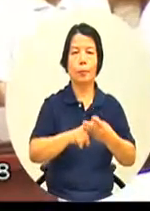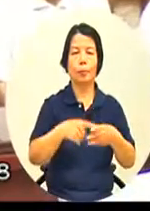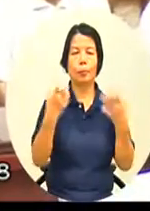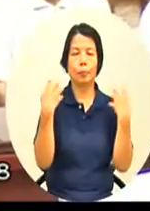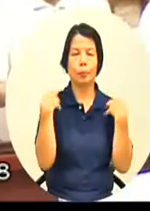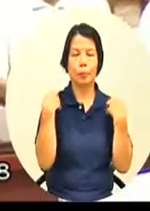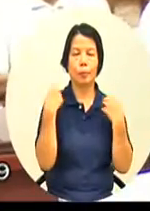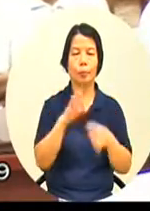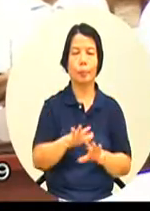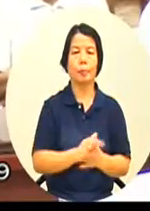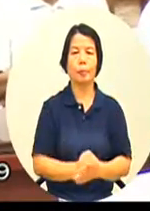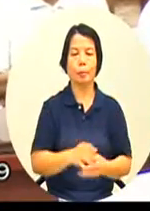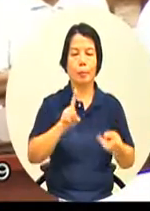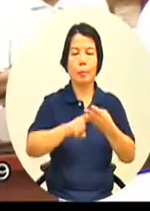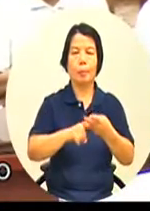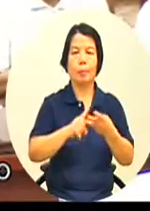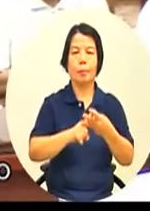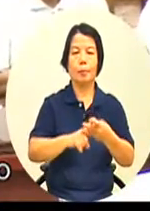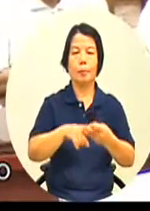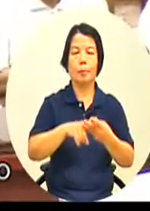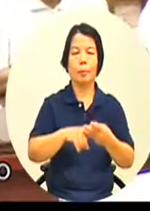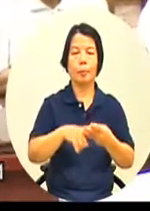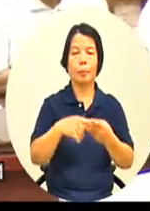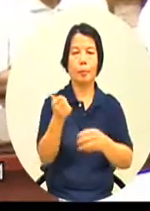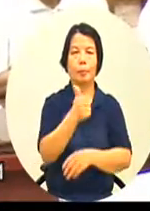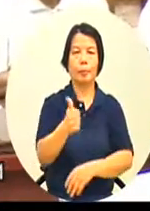任王瑞林王主任。